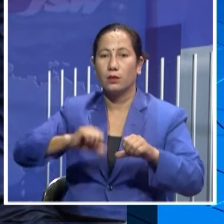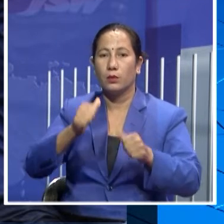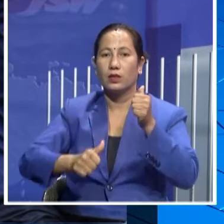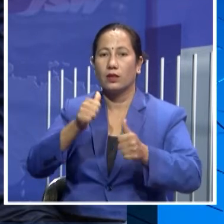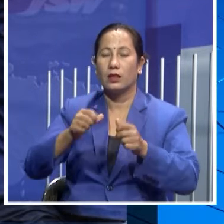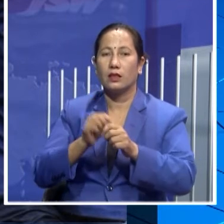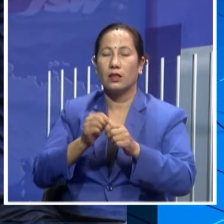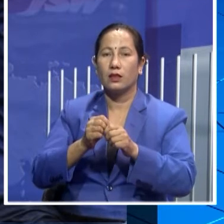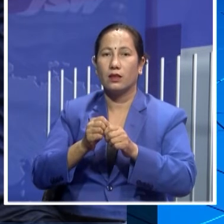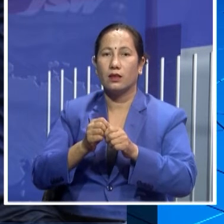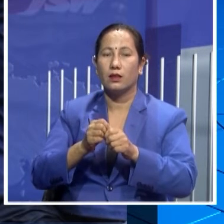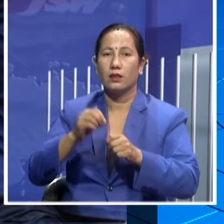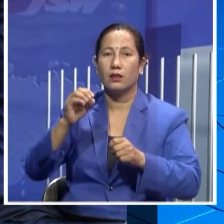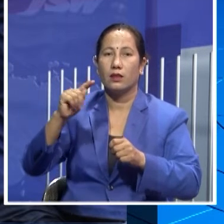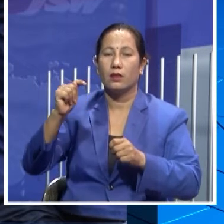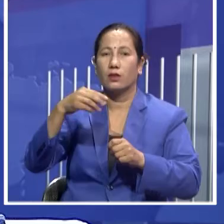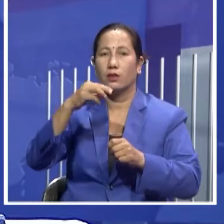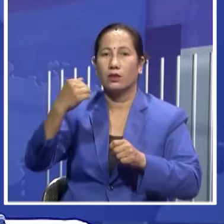गर्न कतारको दोहा जानेछ।